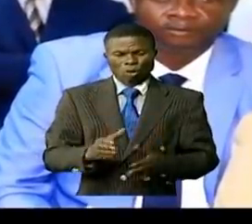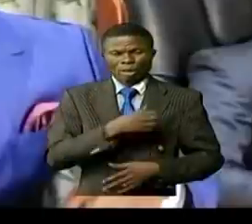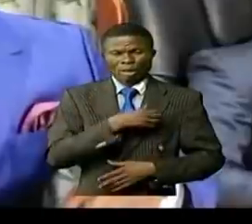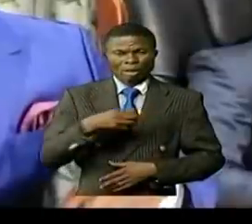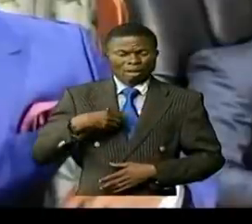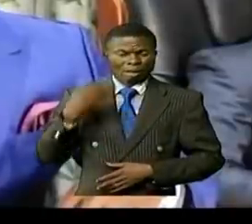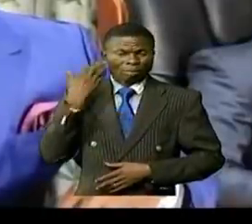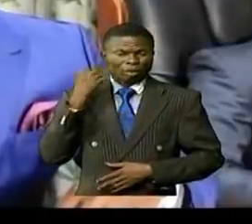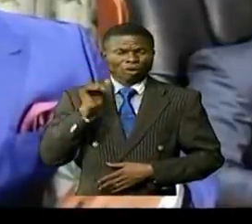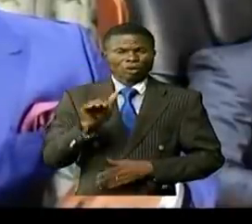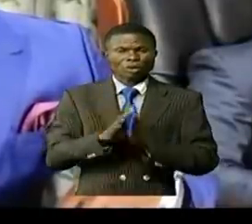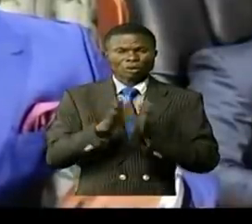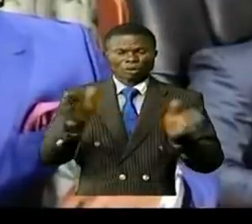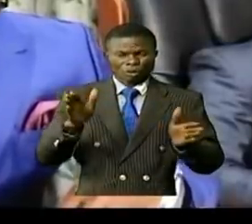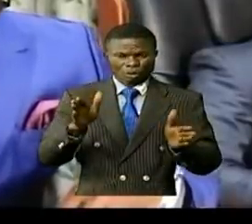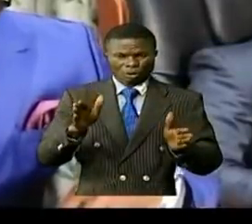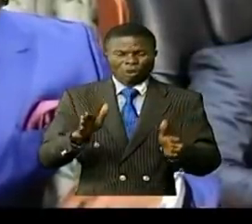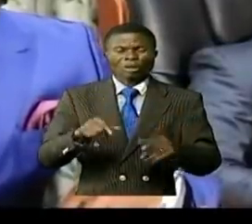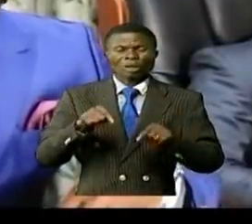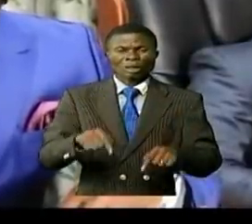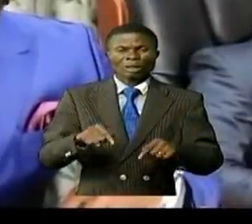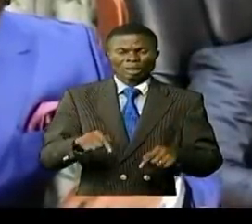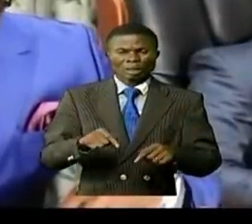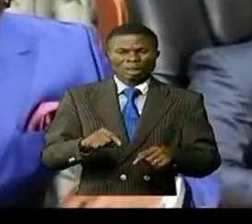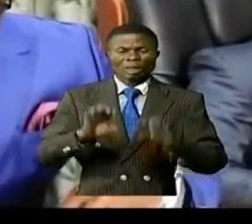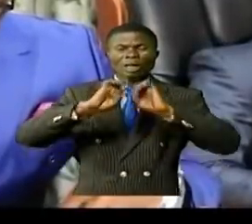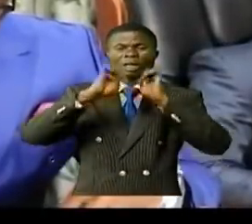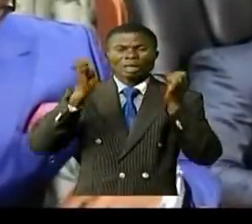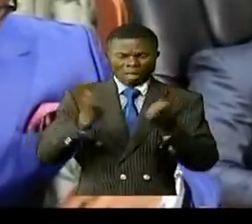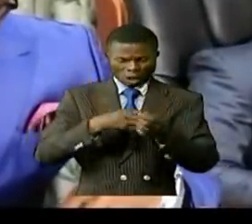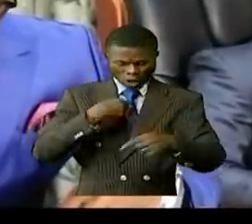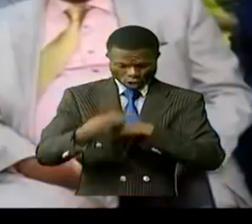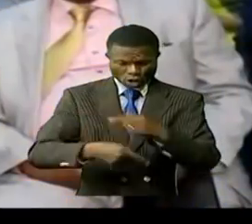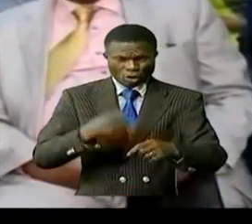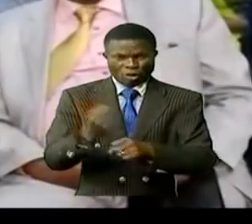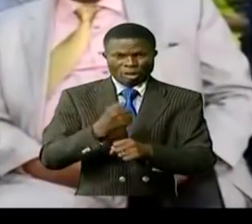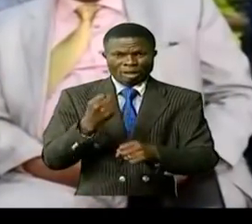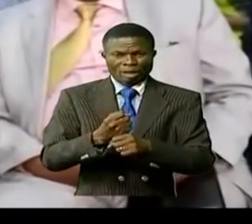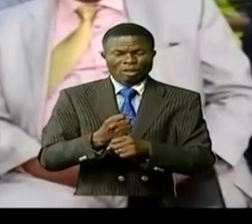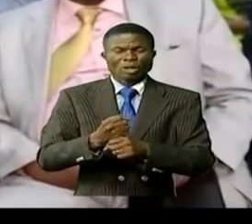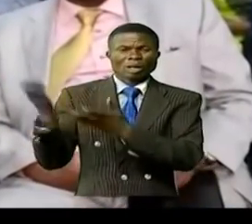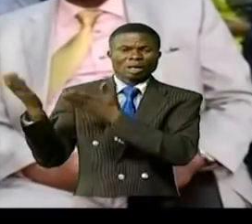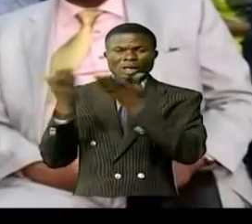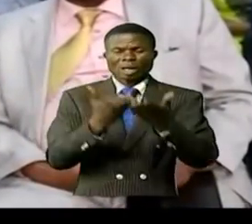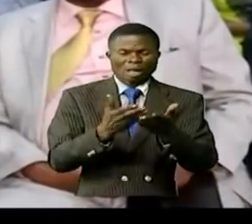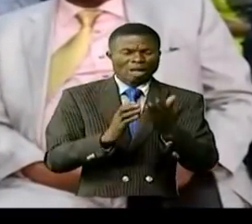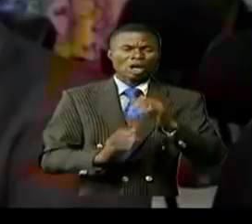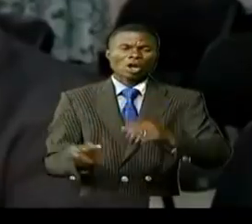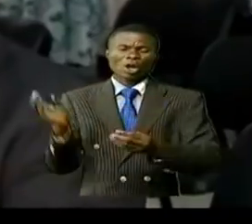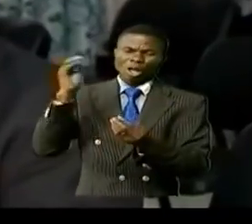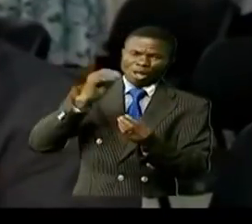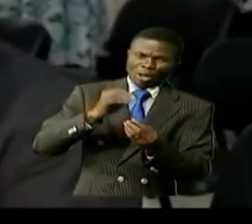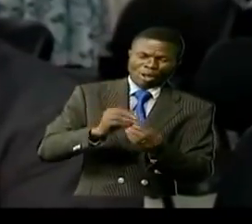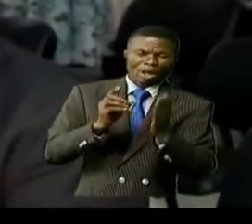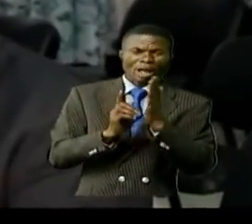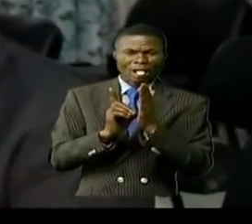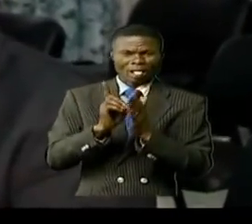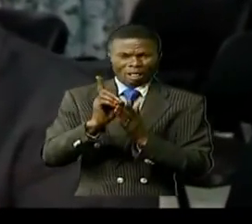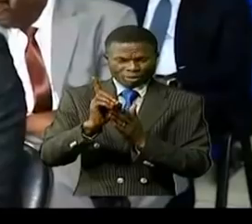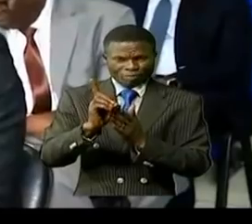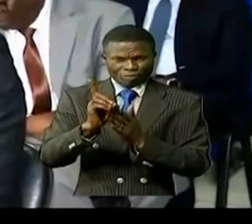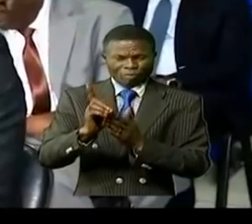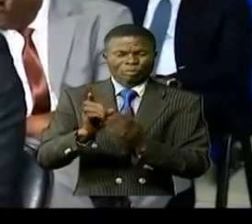Kabimba, directeur général de Fast Congo, son entreprise se met en marche pour assurer des investissements supplémentaires en vue du développement de